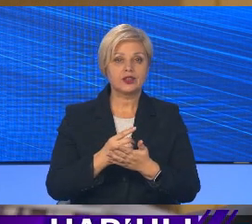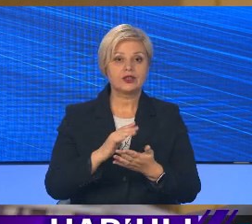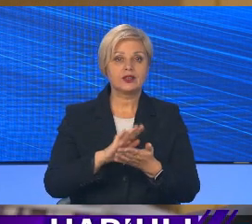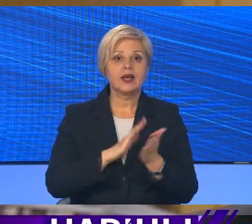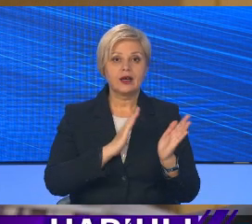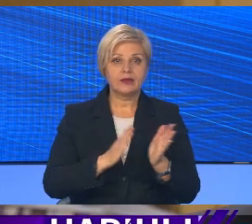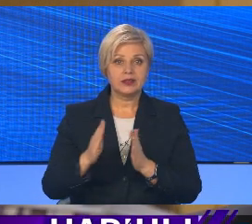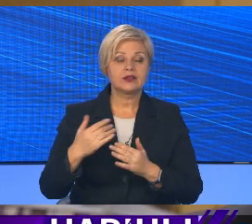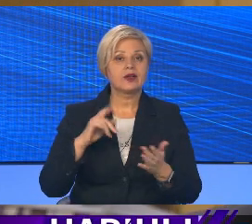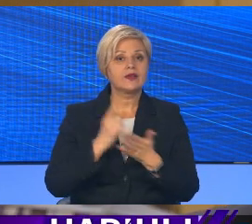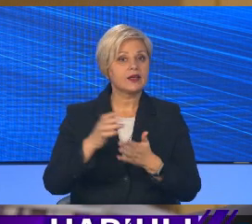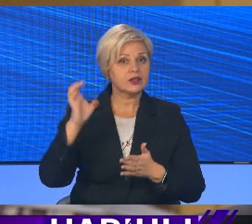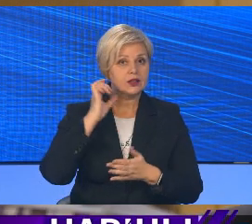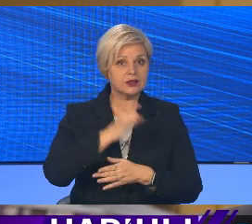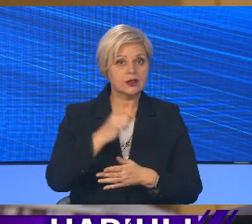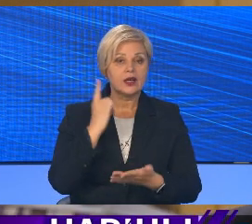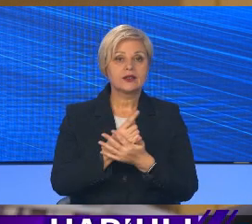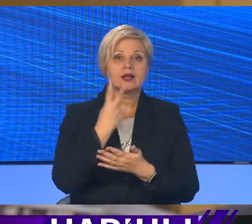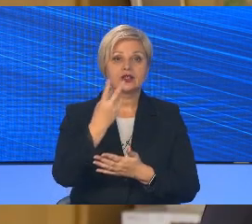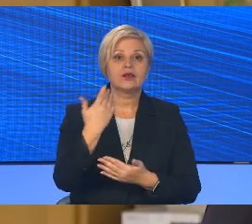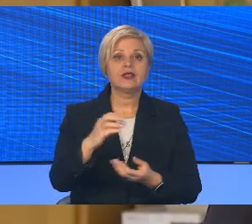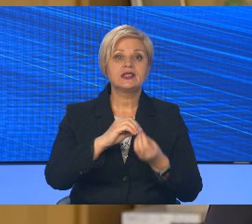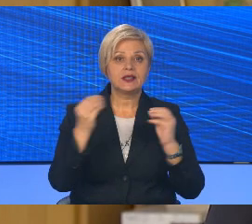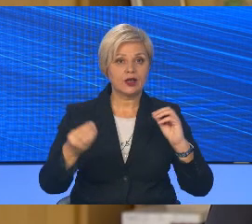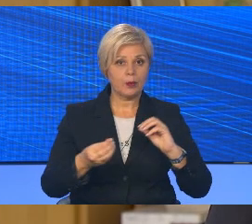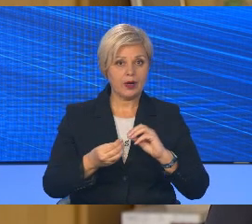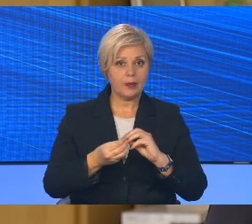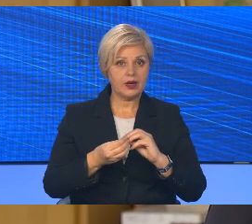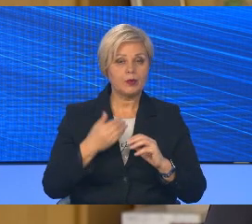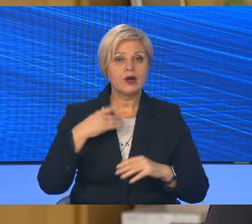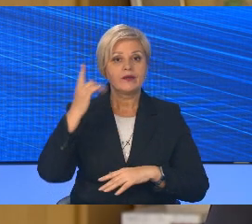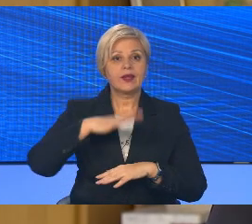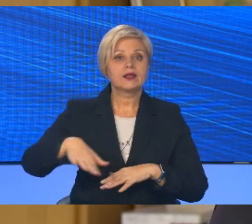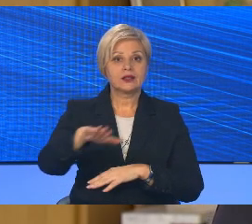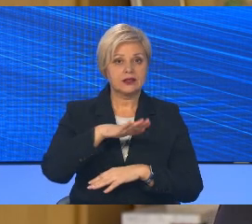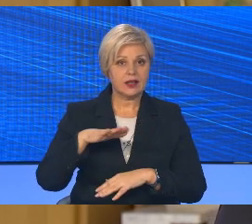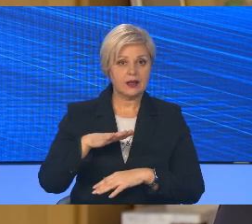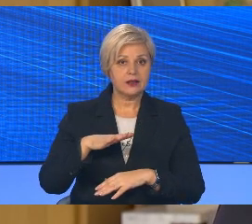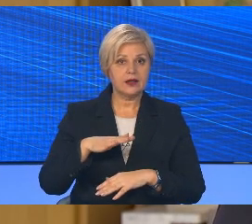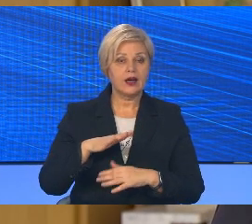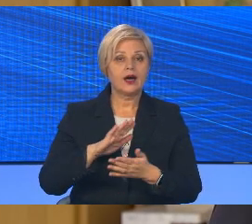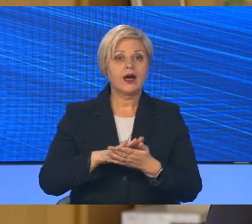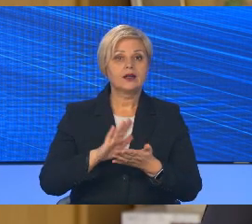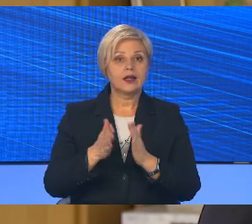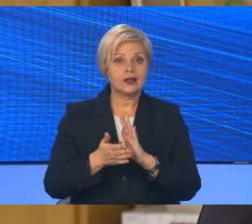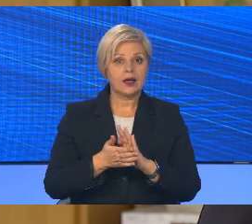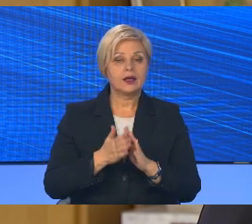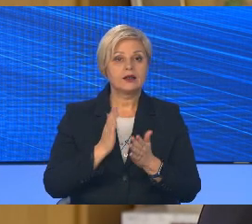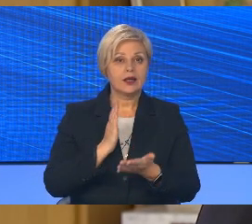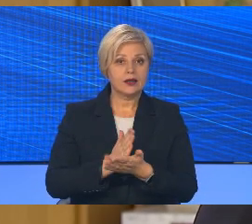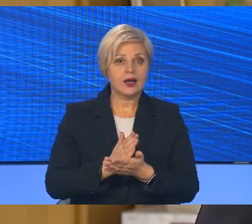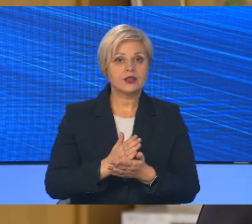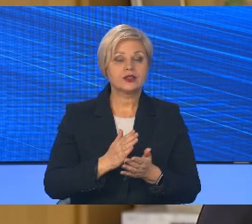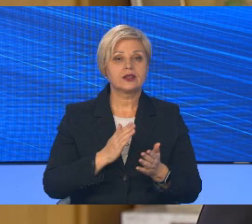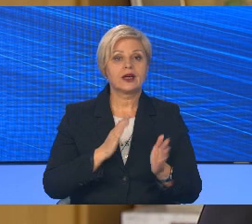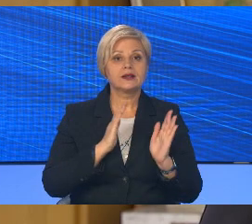должны слышать людей, мы должны видеть их проблемы. В нашей стране налажена система